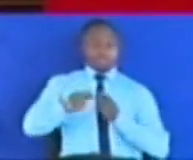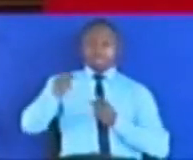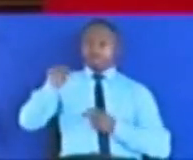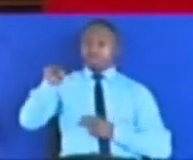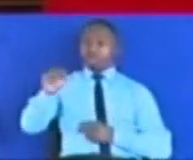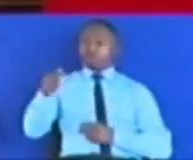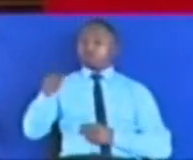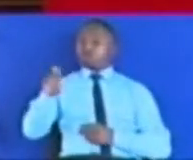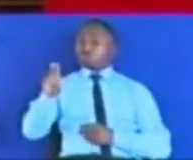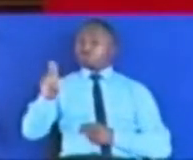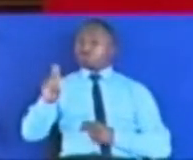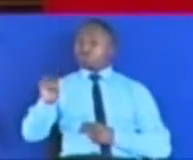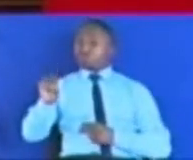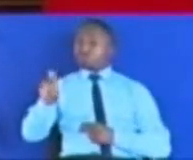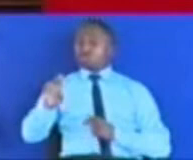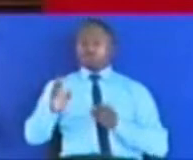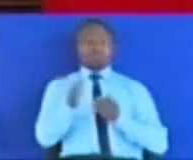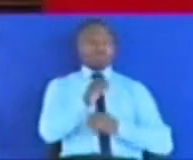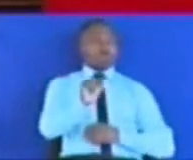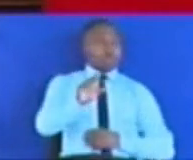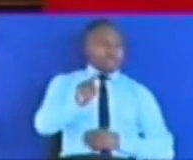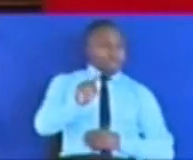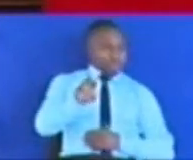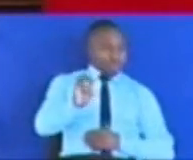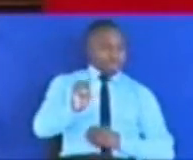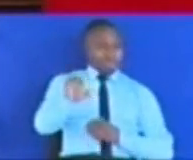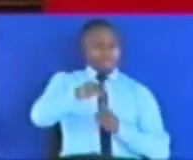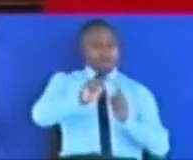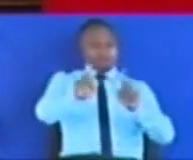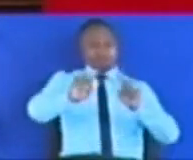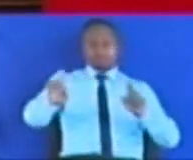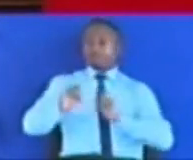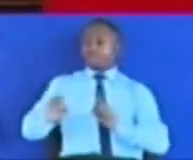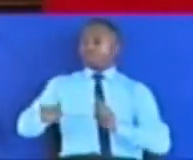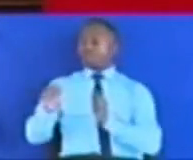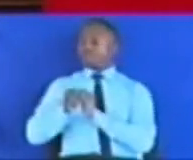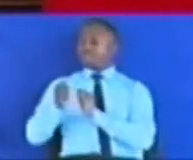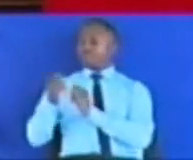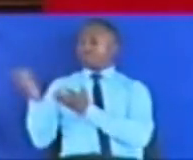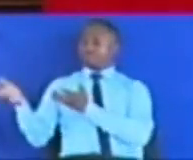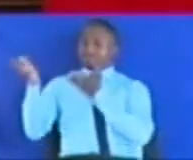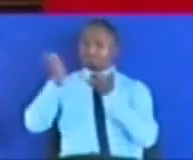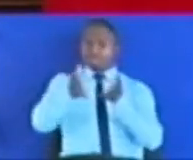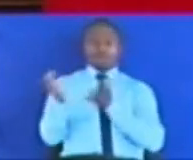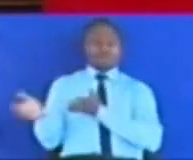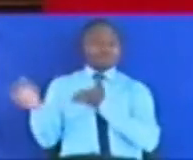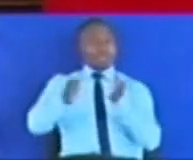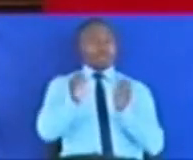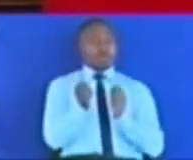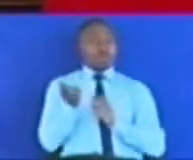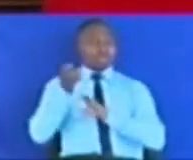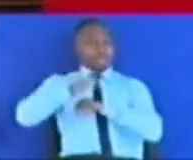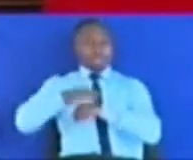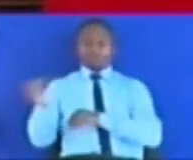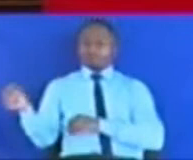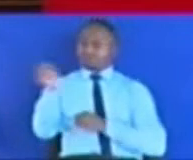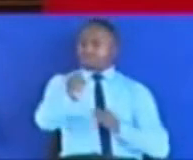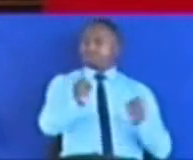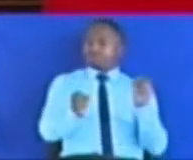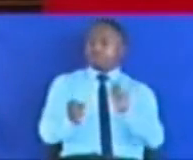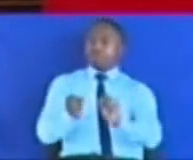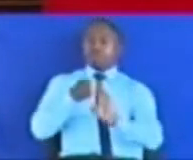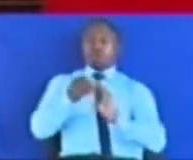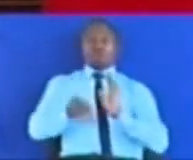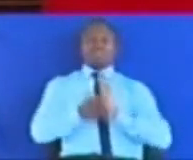Nakatungulu Kilewe na vingine vyote nchi nzima, basi vipelekewe vifaa na wataalamu viweze kuanza kutoa huduma kwa wananchi wetu, ili wananchi